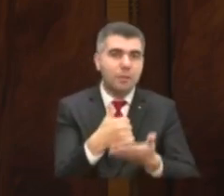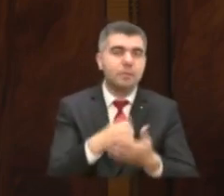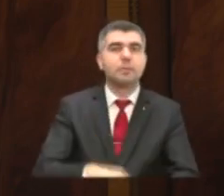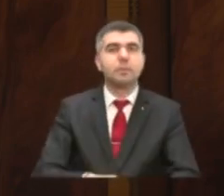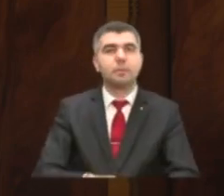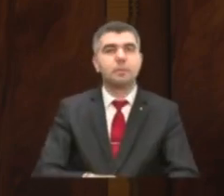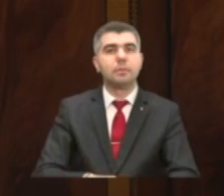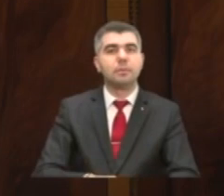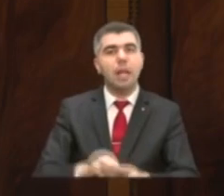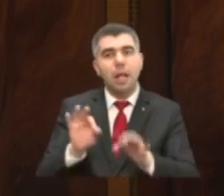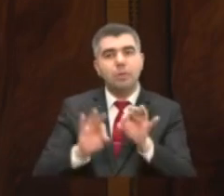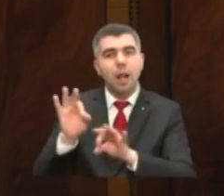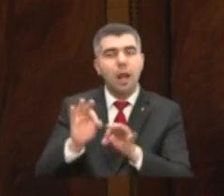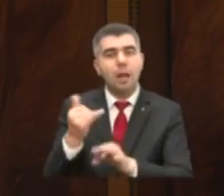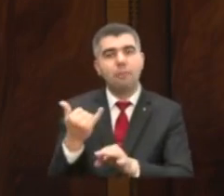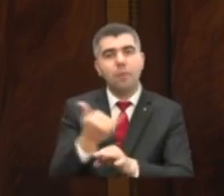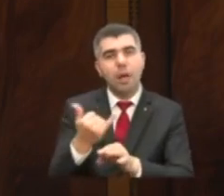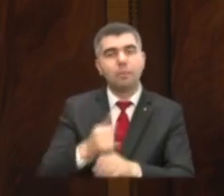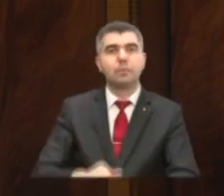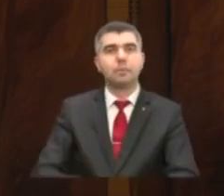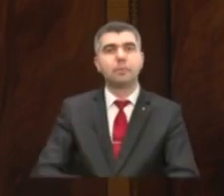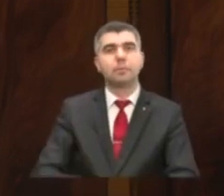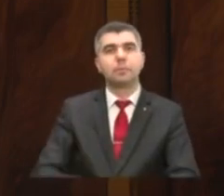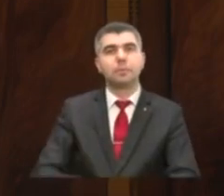ودرنا فيه واحد الإجراء مهم عن طريق